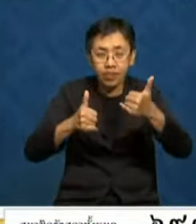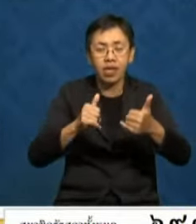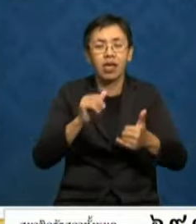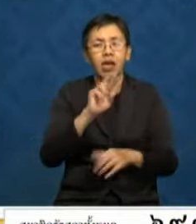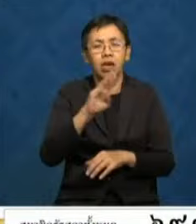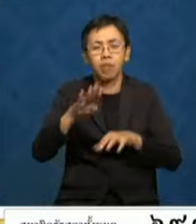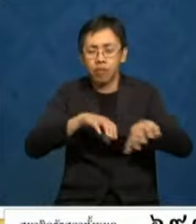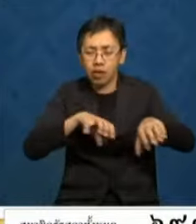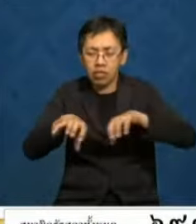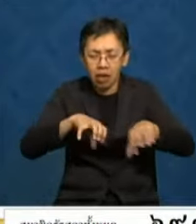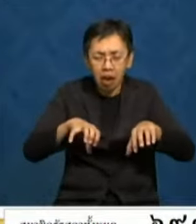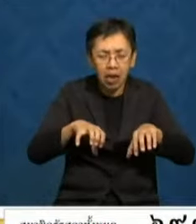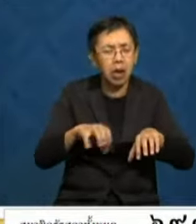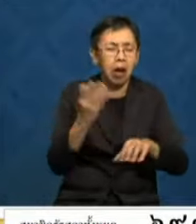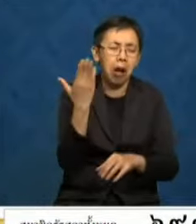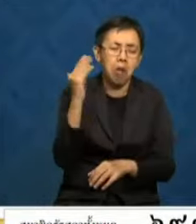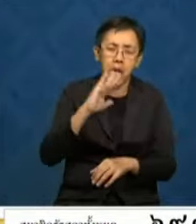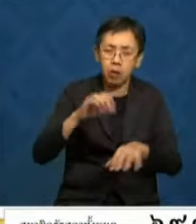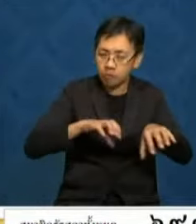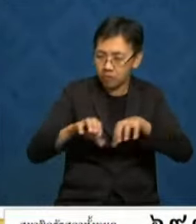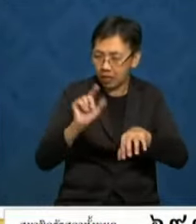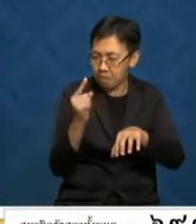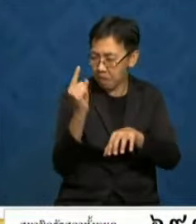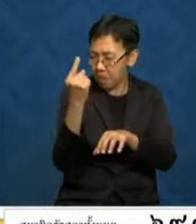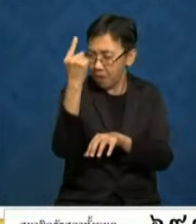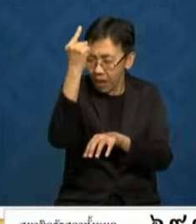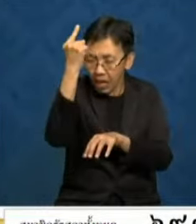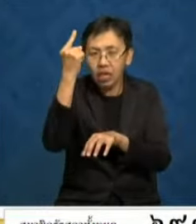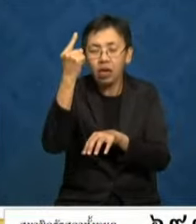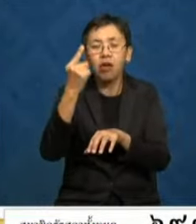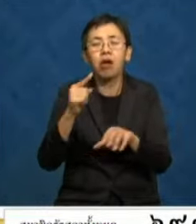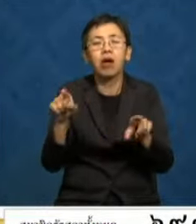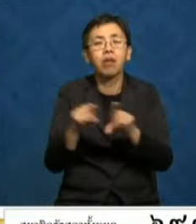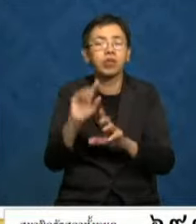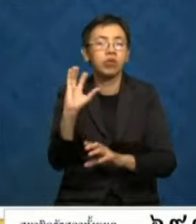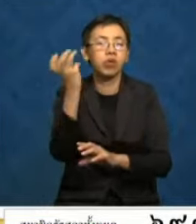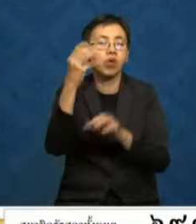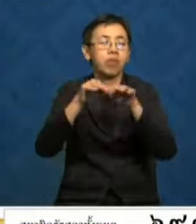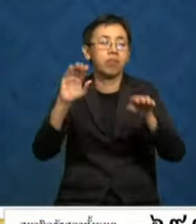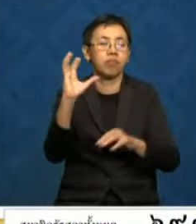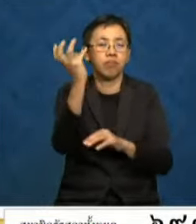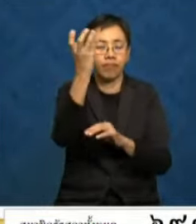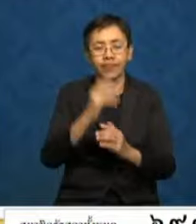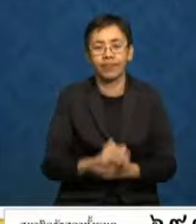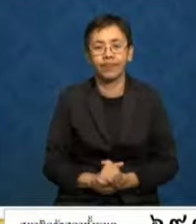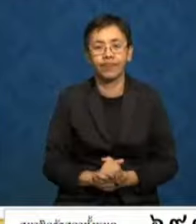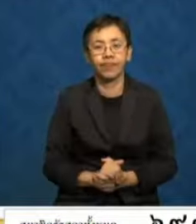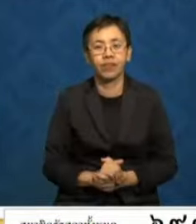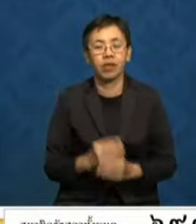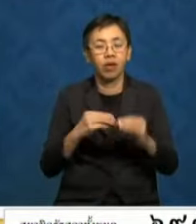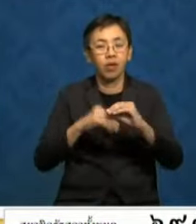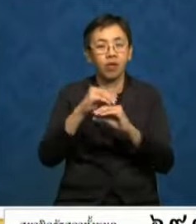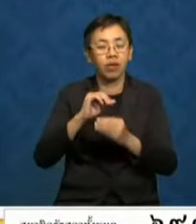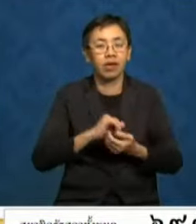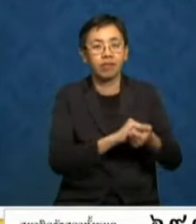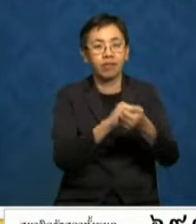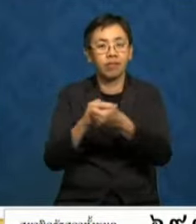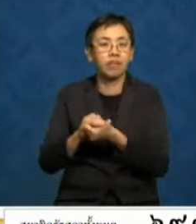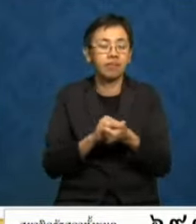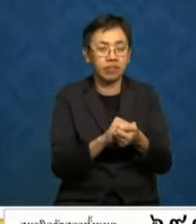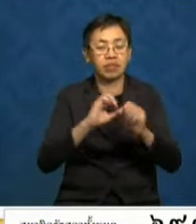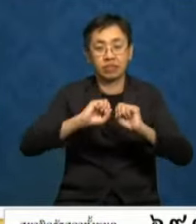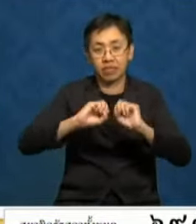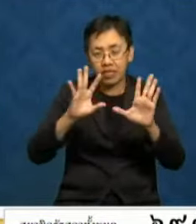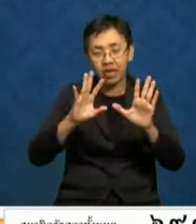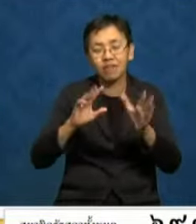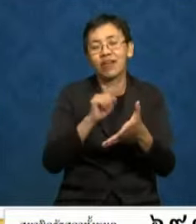การในประเทศให้มีความทันสมัยแล้วก็มีความเป็นสากลมากขึ้นจะนำไปสู่โครงการความร่วมมือที่เป็นรูปธรรม